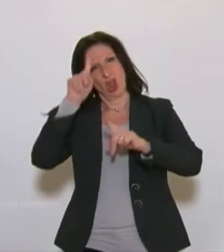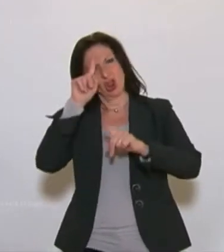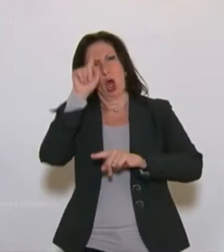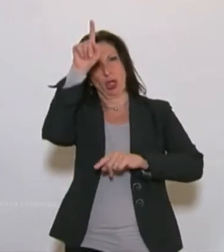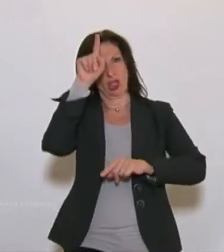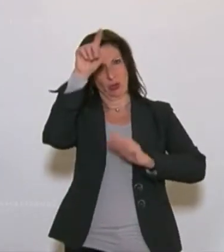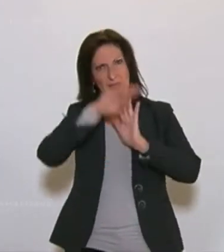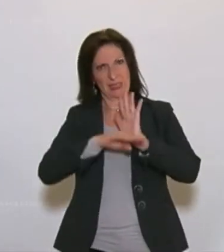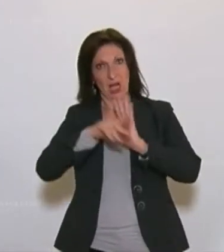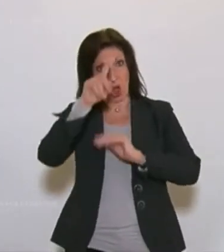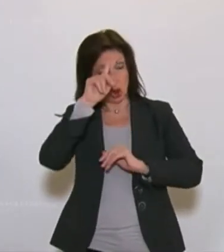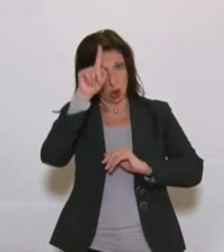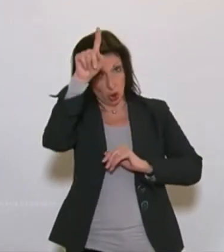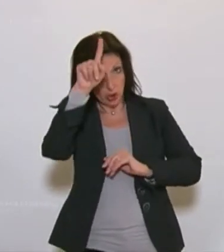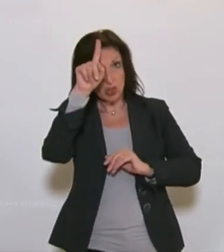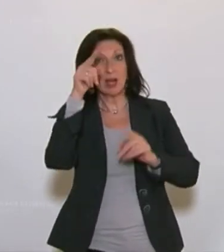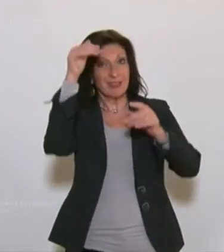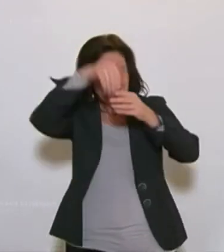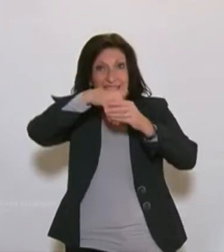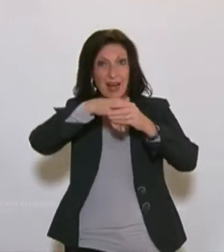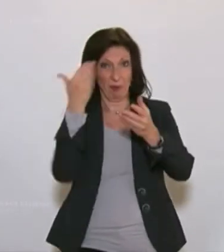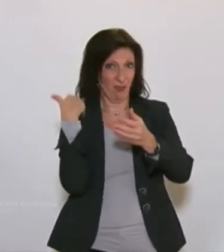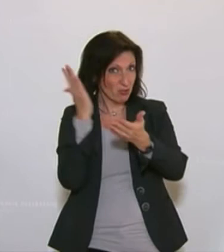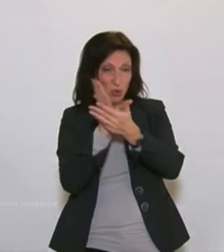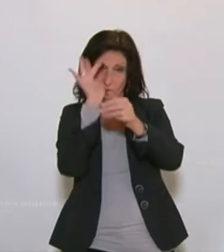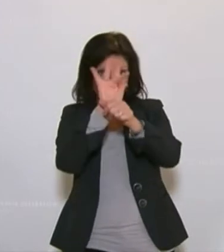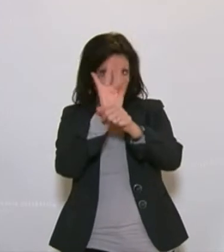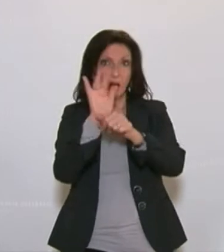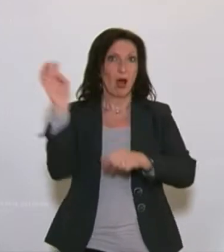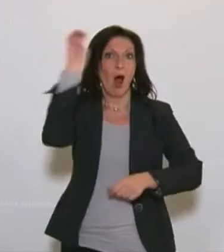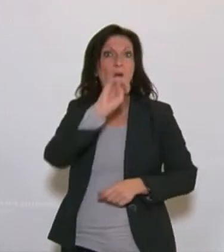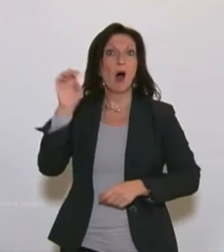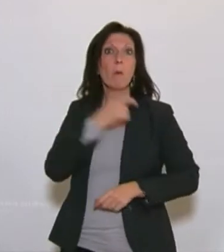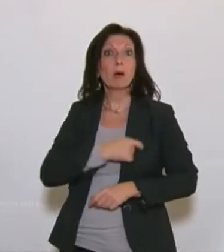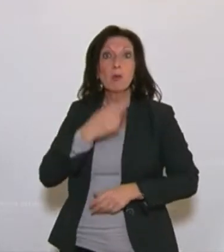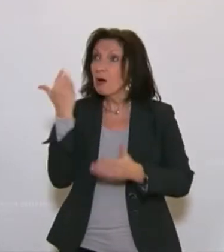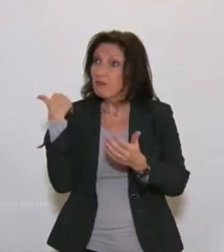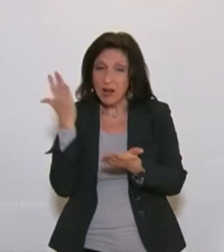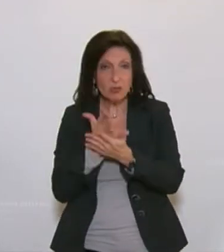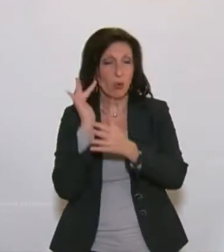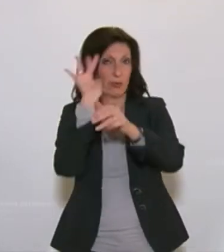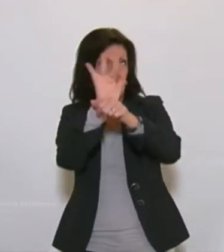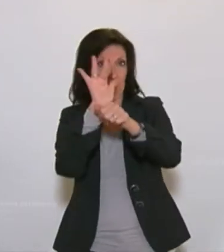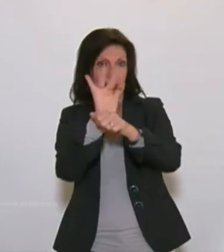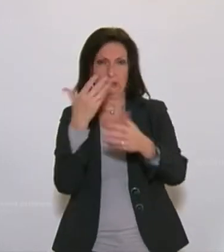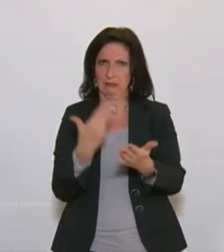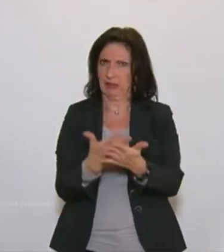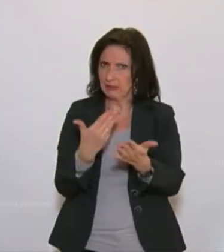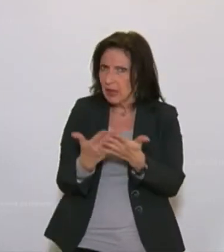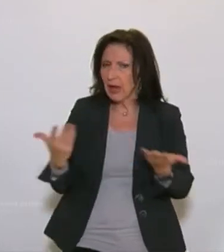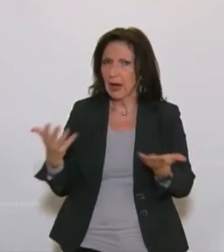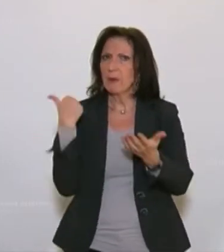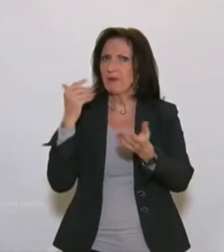dass sowohl in Deutschland selbst der sehr kritisiert wurde, als auch von der Europäischen Kommission sehr stark kritisiert wurde und dadurch es auch zu